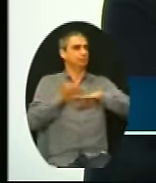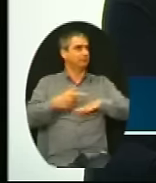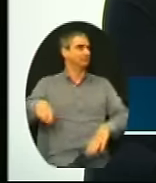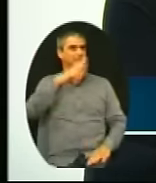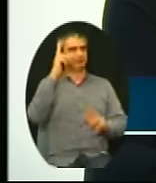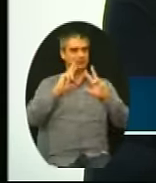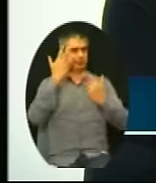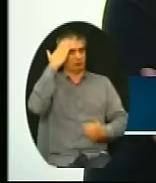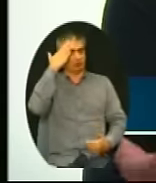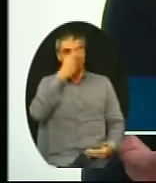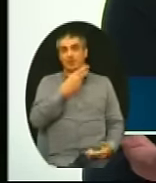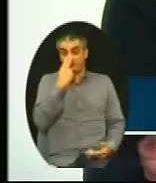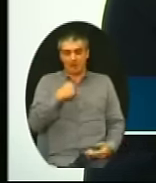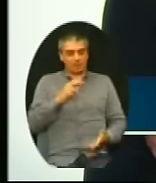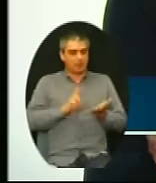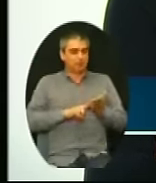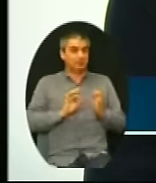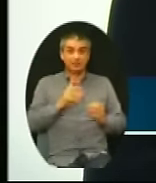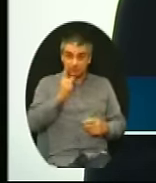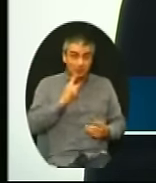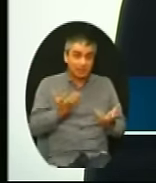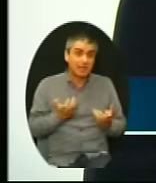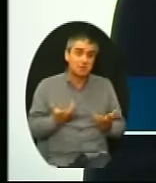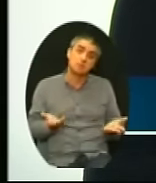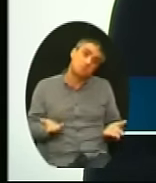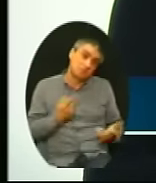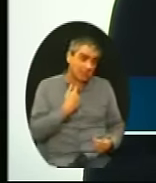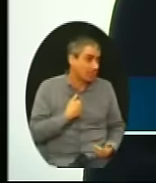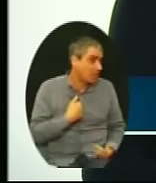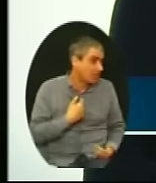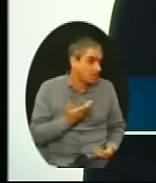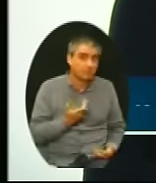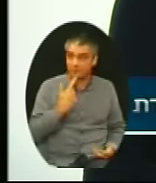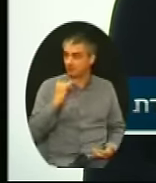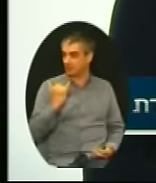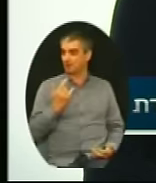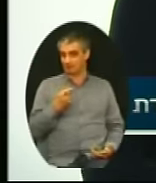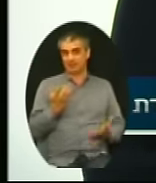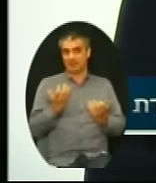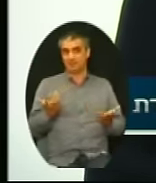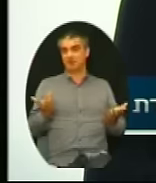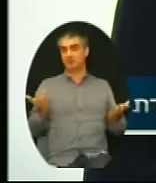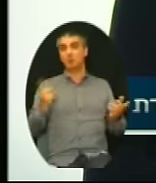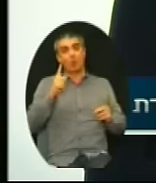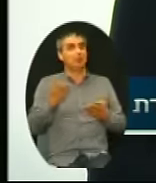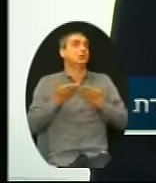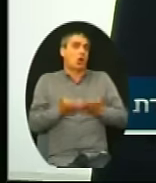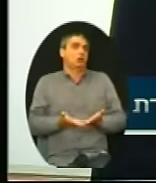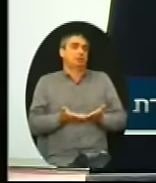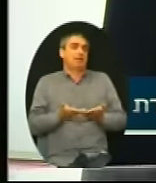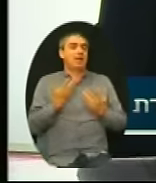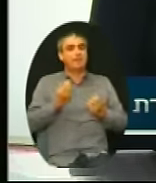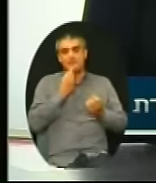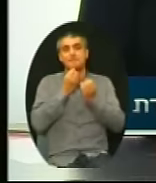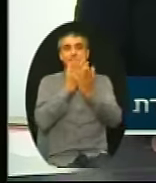הציבור, זה דבר שהוא בעיניי נכון. האם הוא נקרא גימיק? תגידי את לי לך. אני, כן, חד משמעית זה גימיק. יכול להיות שזה תורם להעביר